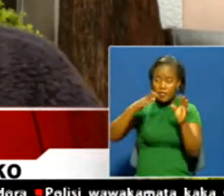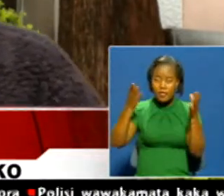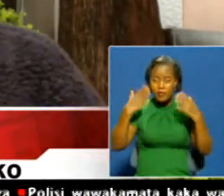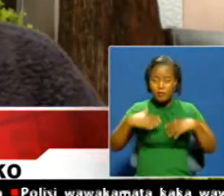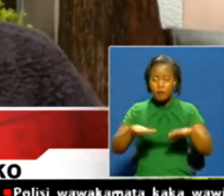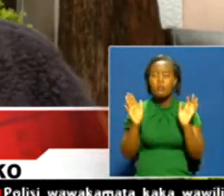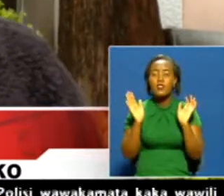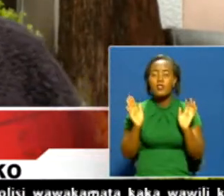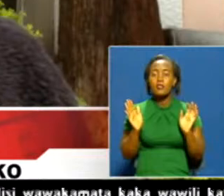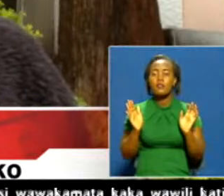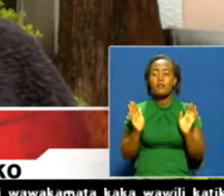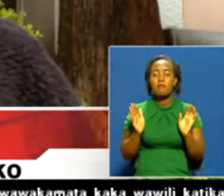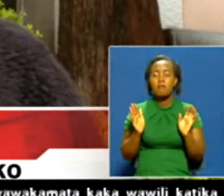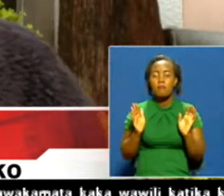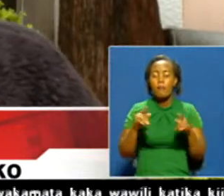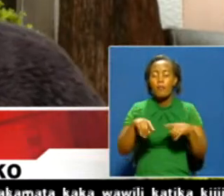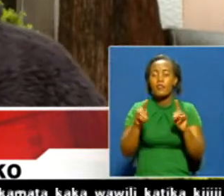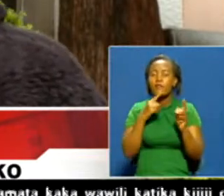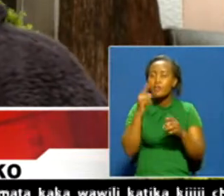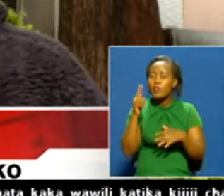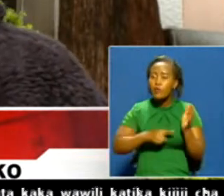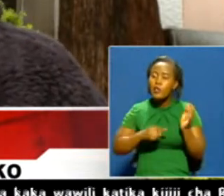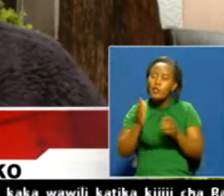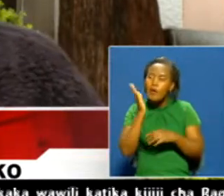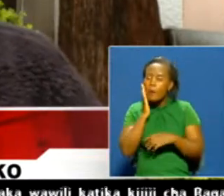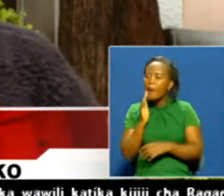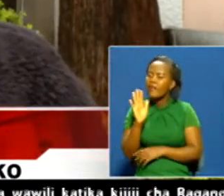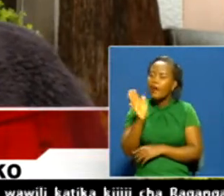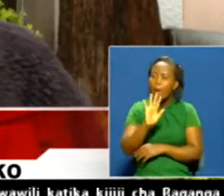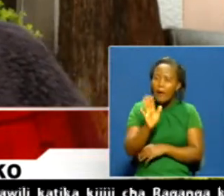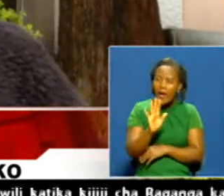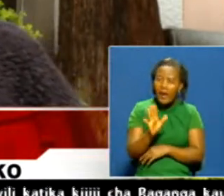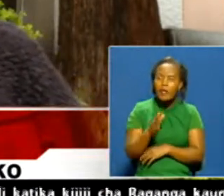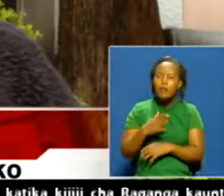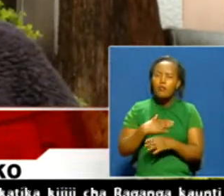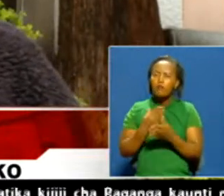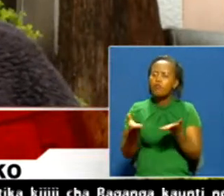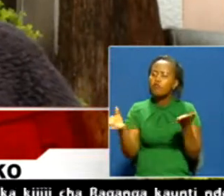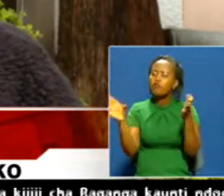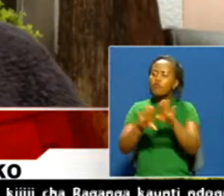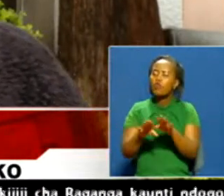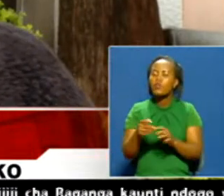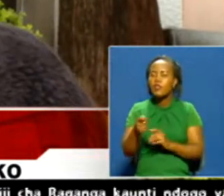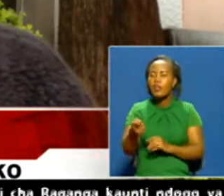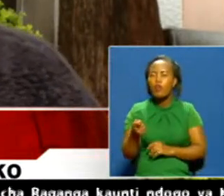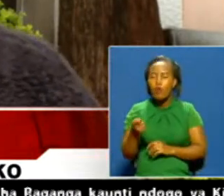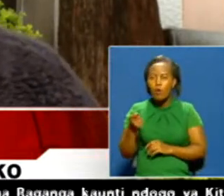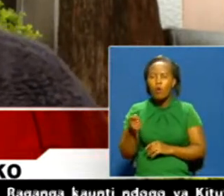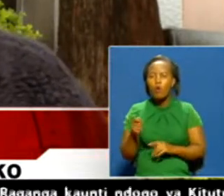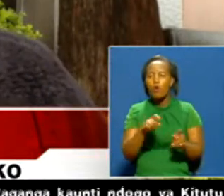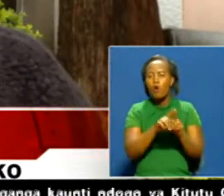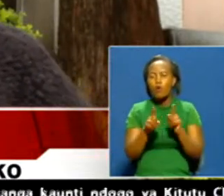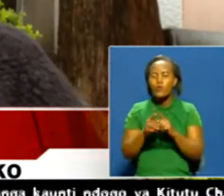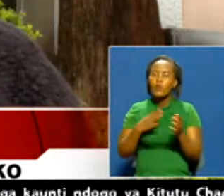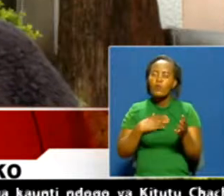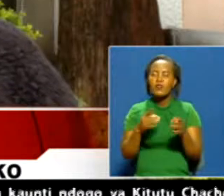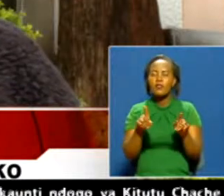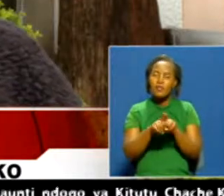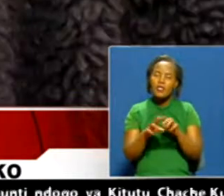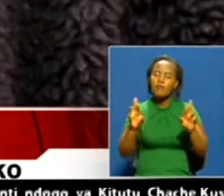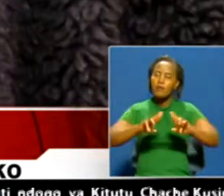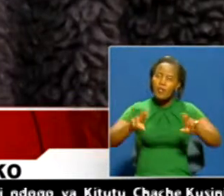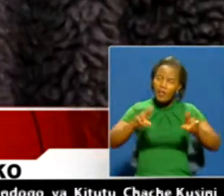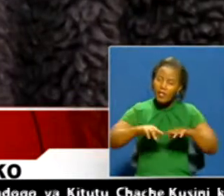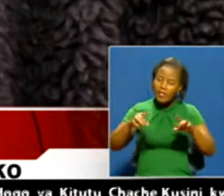asubuhi, akaniambia mam bye, mimi nikafunga mlango. Mimi nikajitayarisha